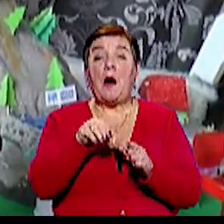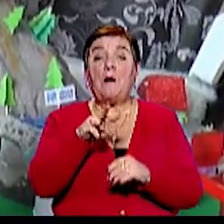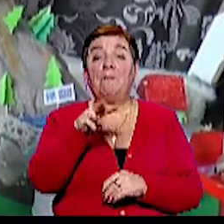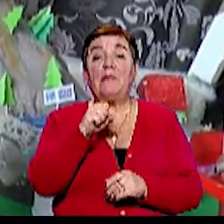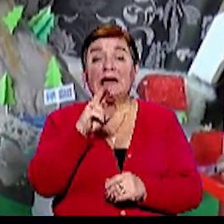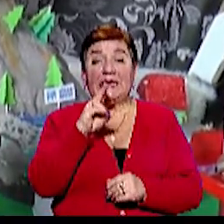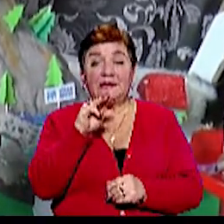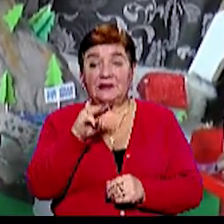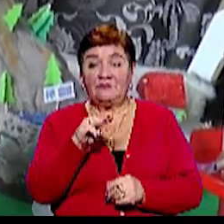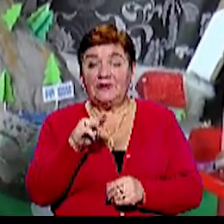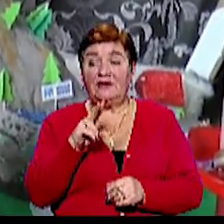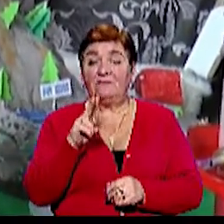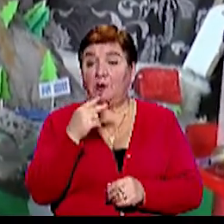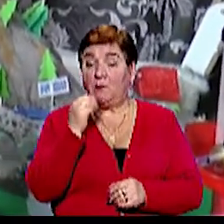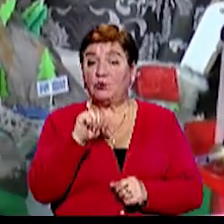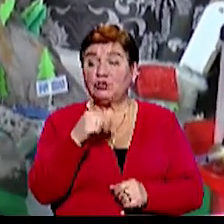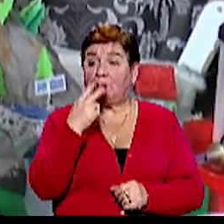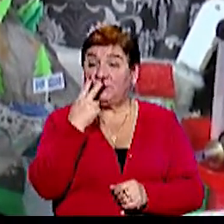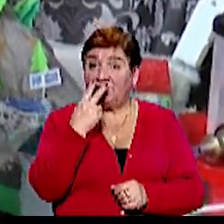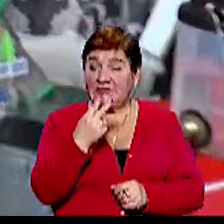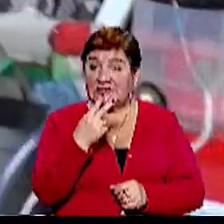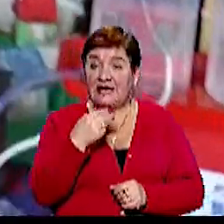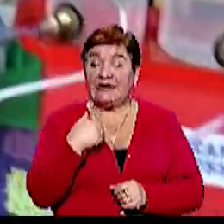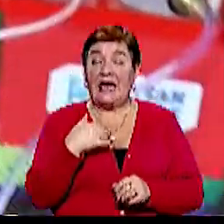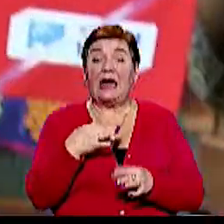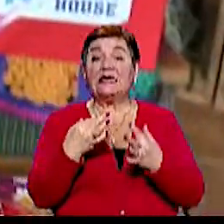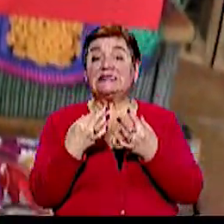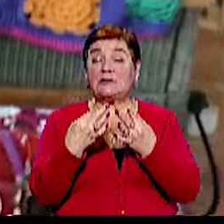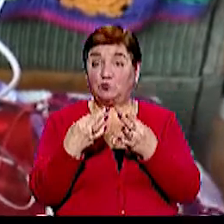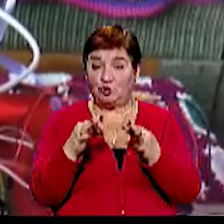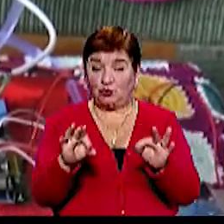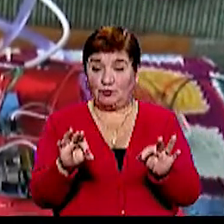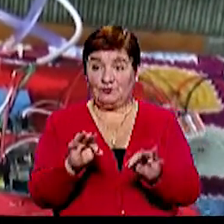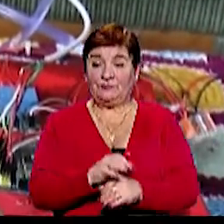рівень води. Ось ви можете подивитися, я запущу її.